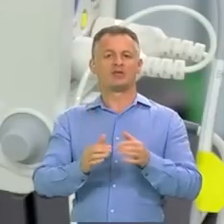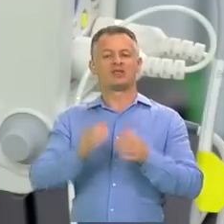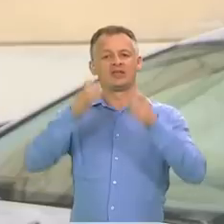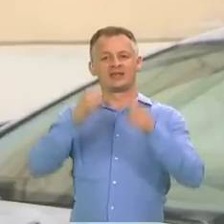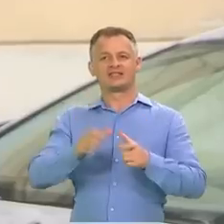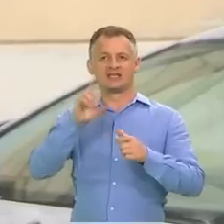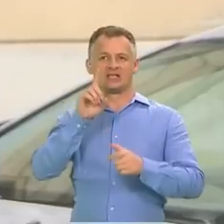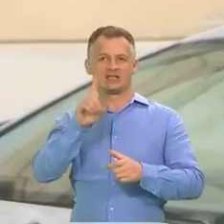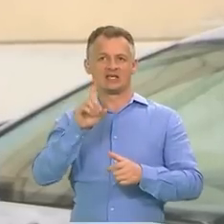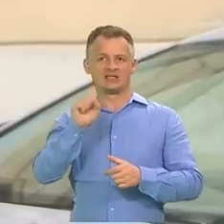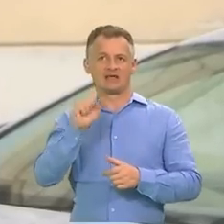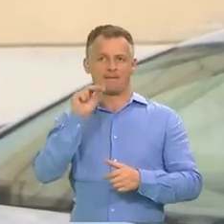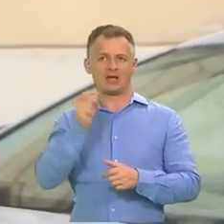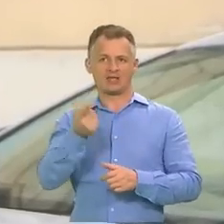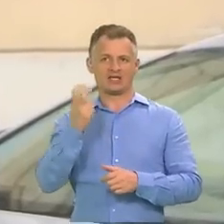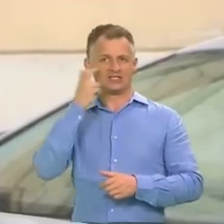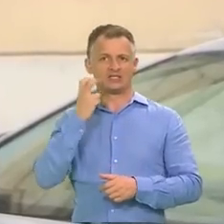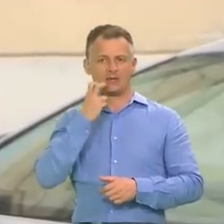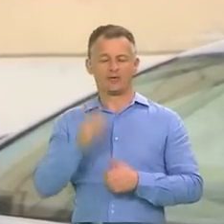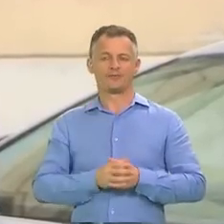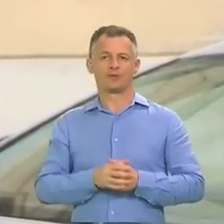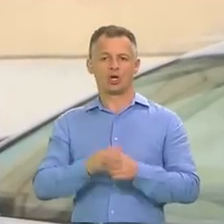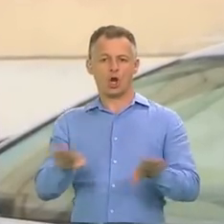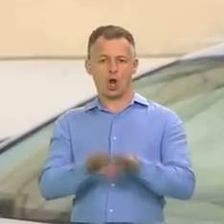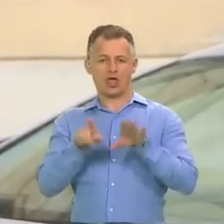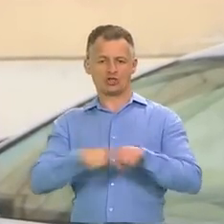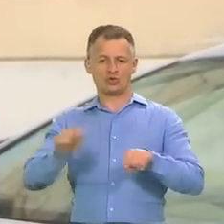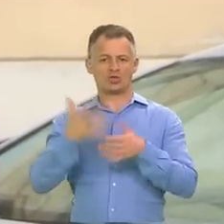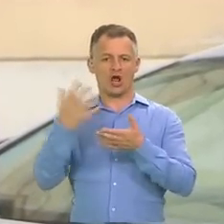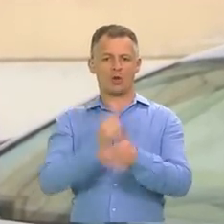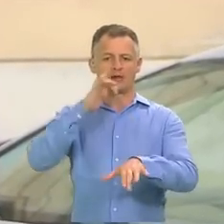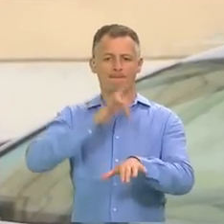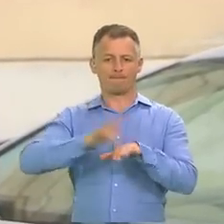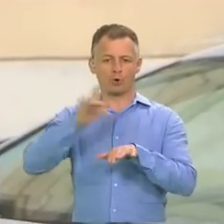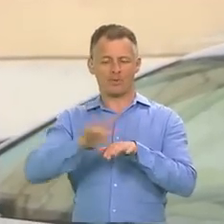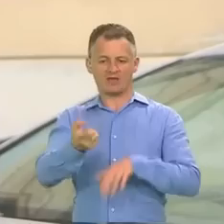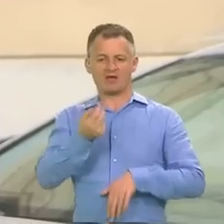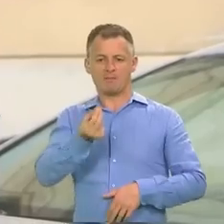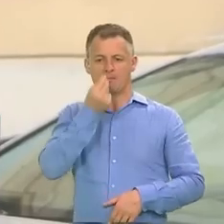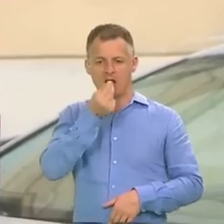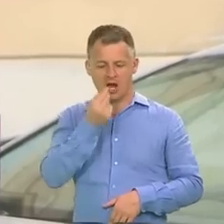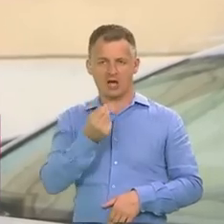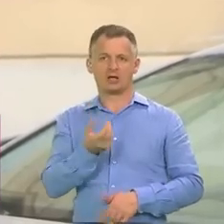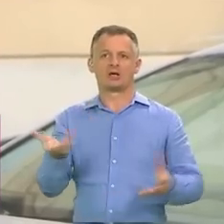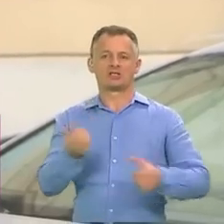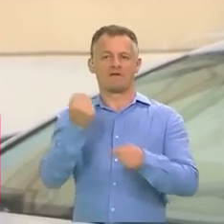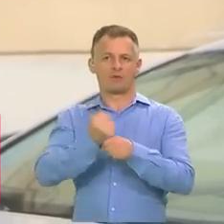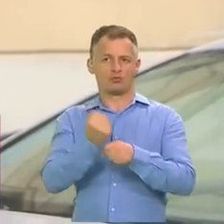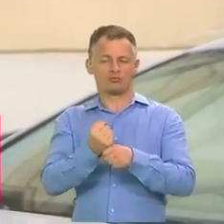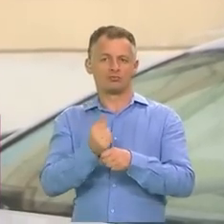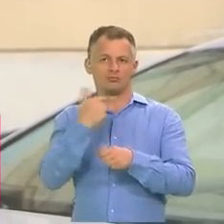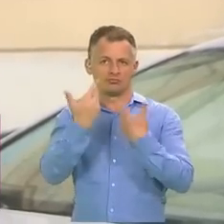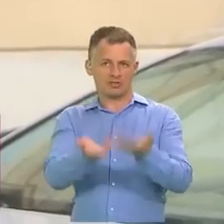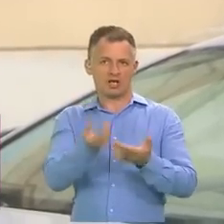Sibiu. Colegii noștri au recoltat probe din alimente, din materiile prime din care s-au produs alimente și